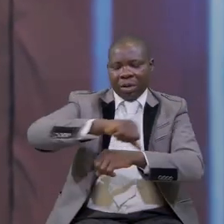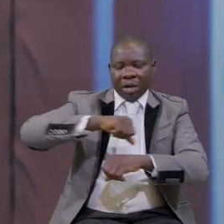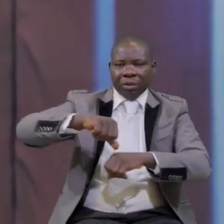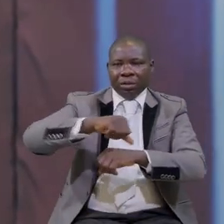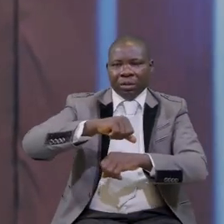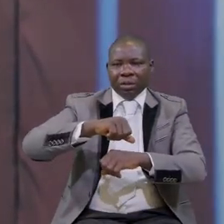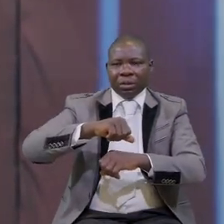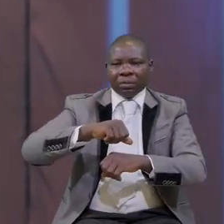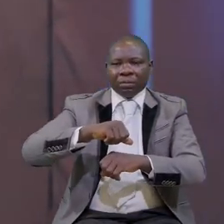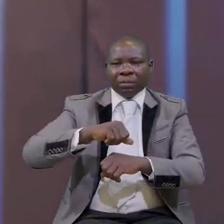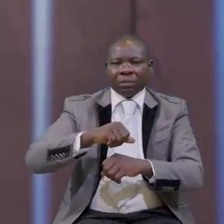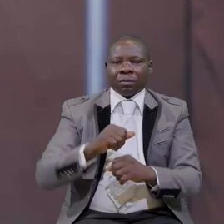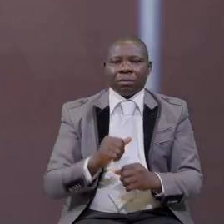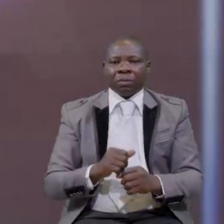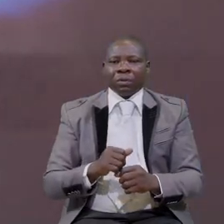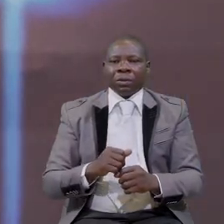onction,